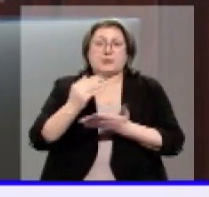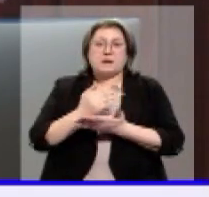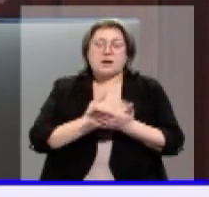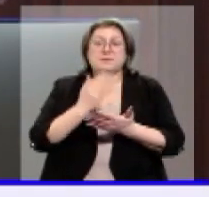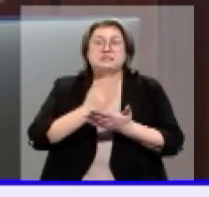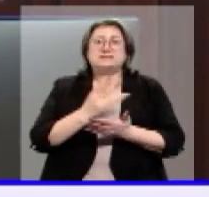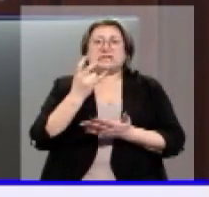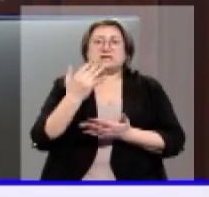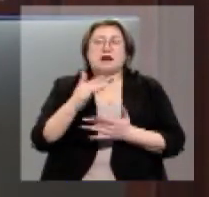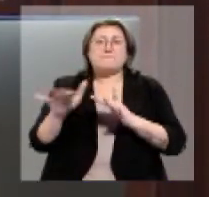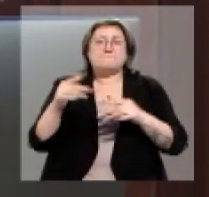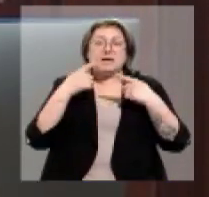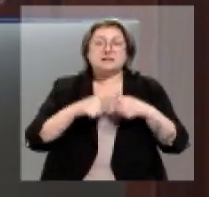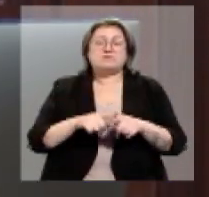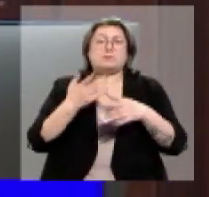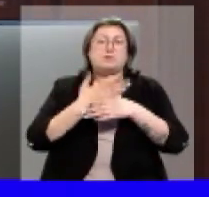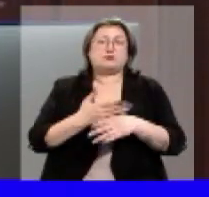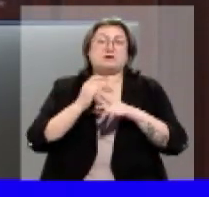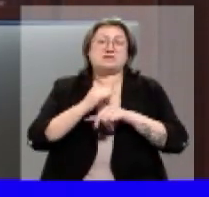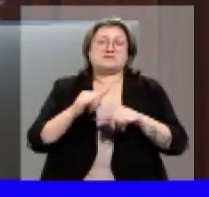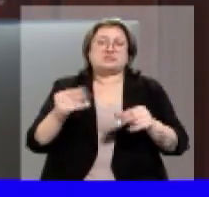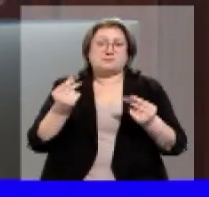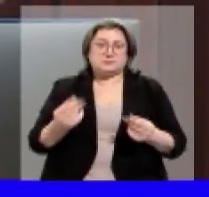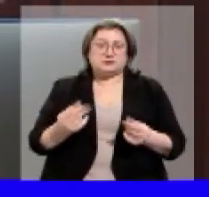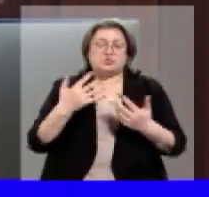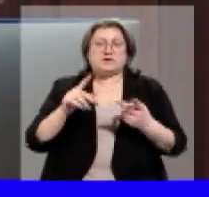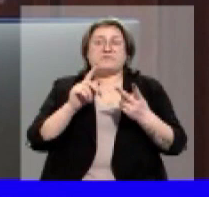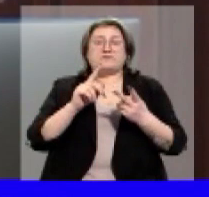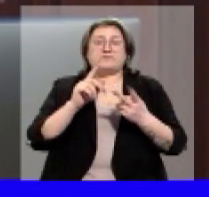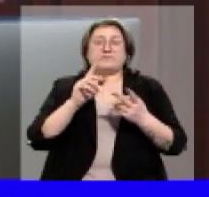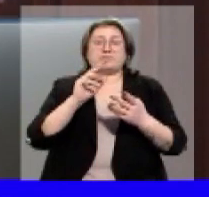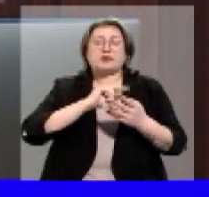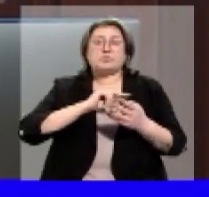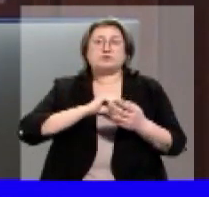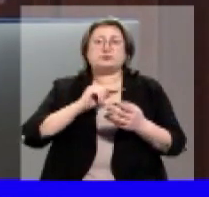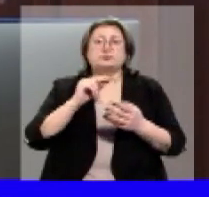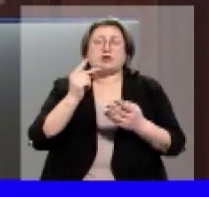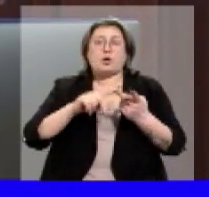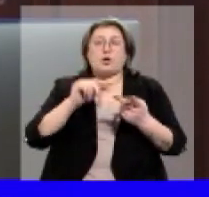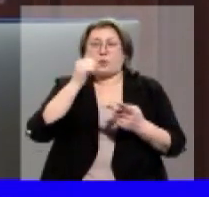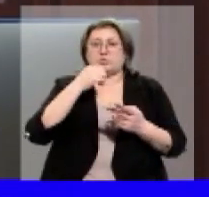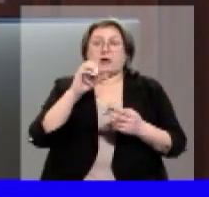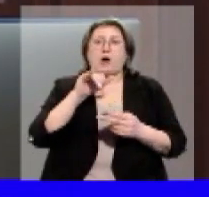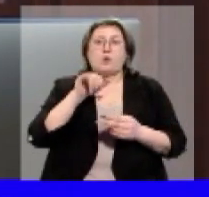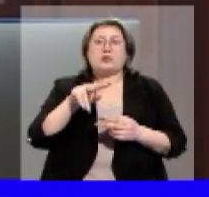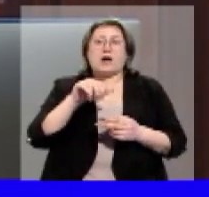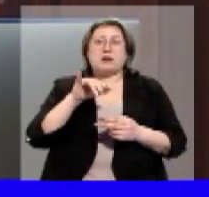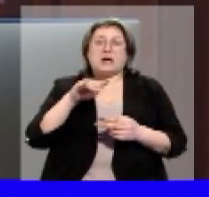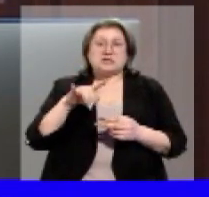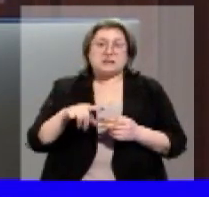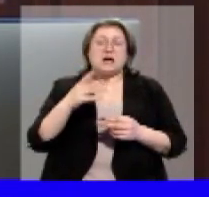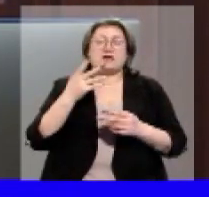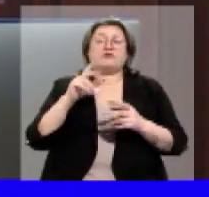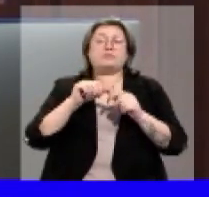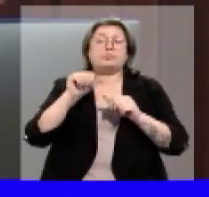еще несколько механизмов, способствующих развитию бизнеса. Уже второй год функционирует программа «Ауыл Аманаты». В прошлом